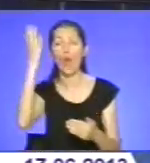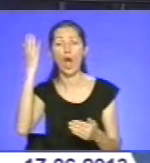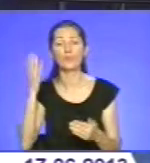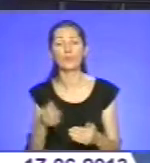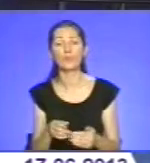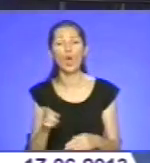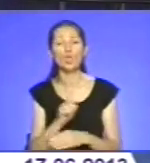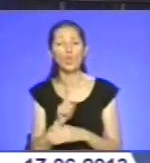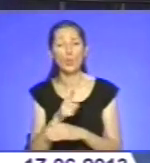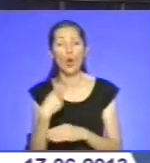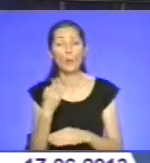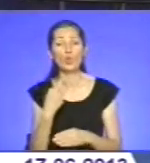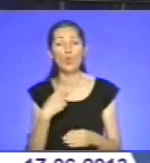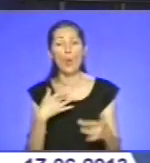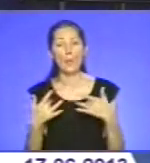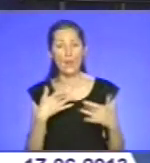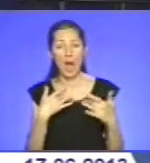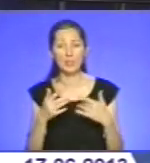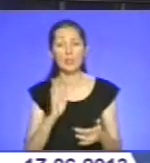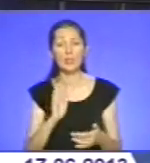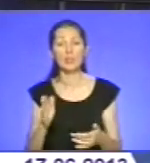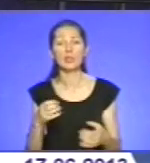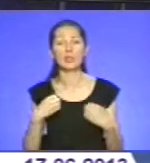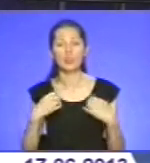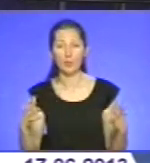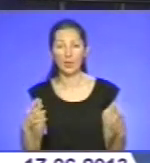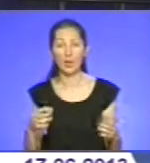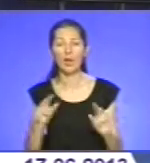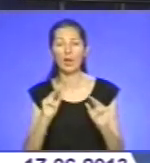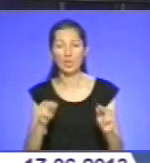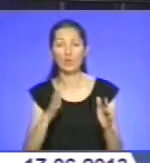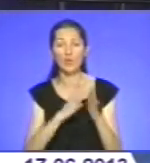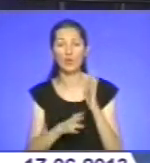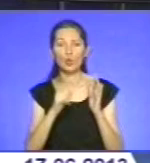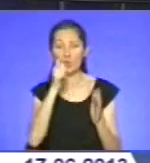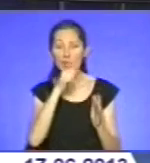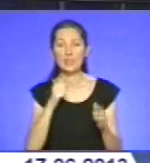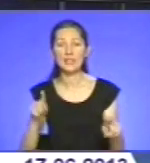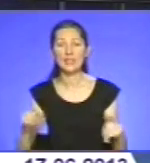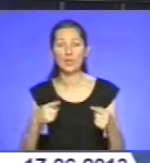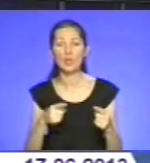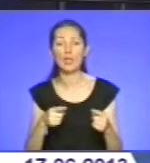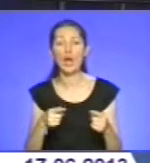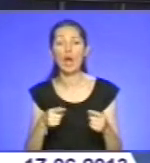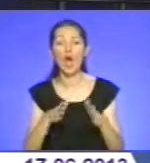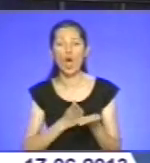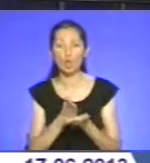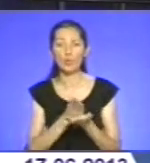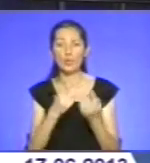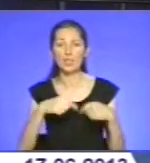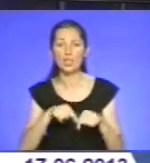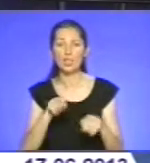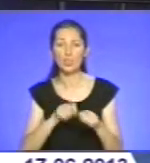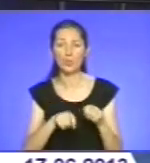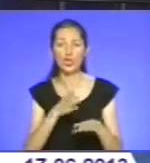У Тернопільському обласному драматичному театрі відбулися урочистості з нагоди 90-ї річниці створення служби дільничних інспекторів міліції.